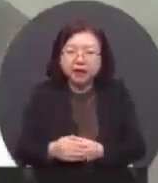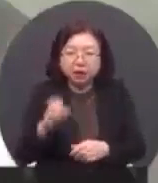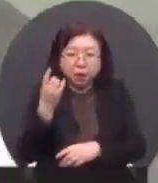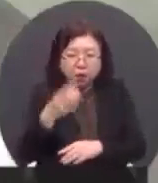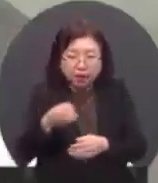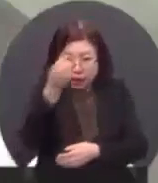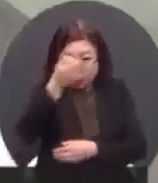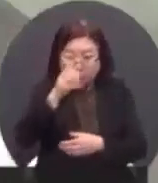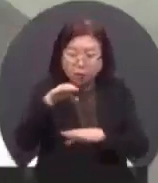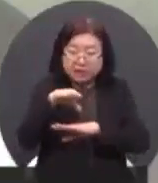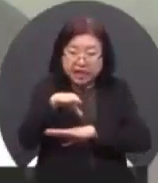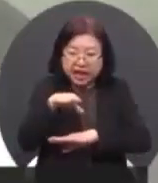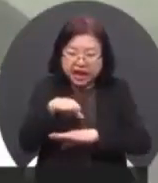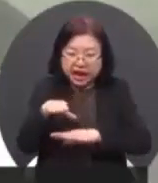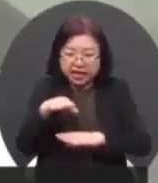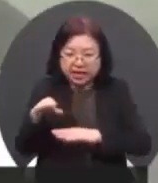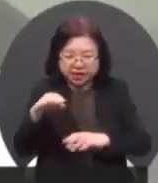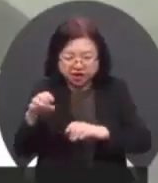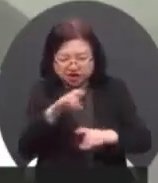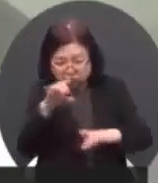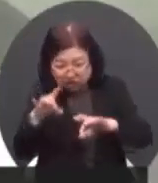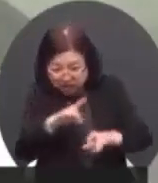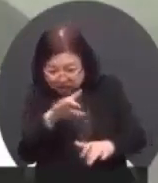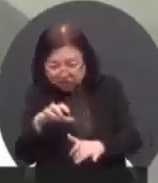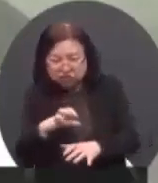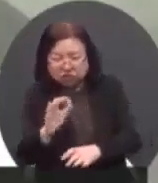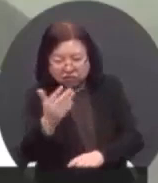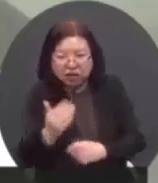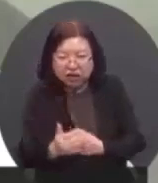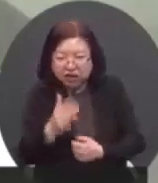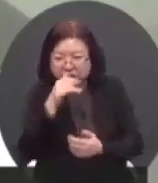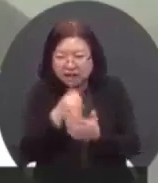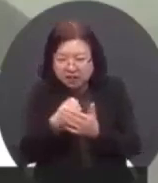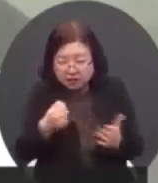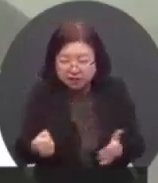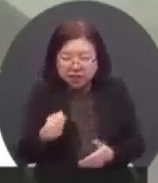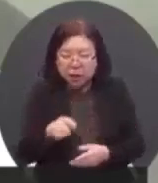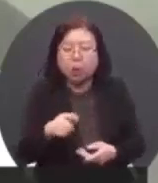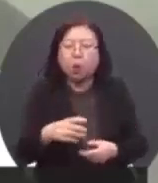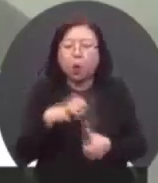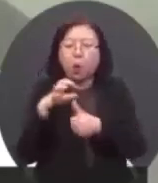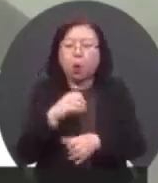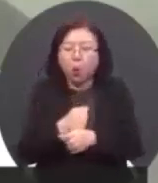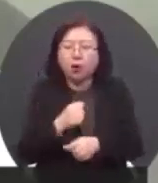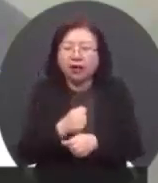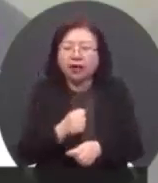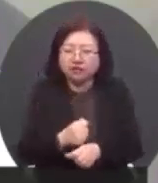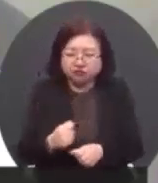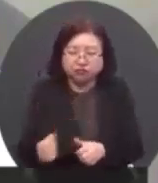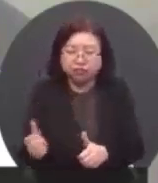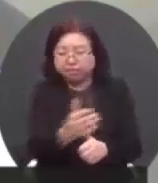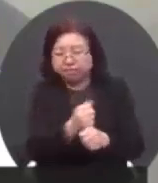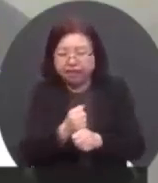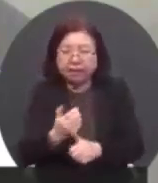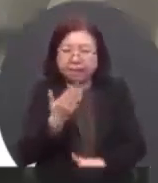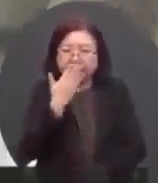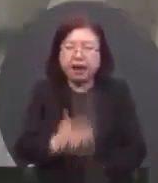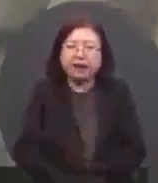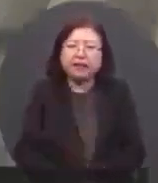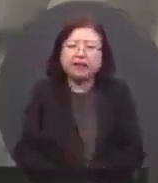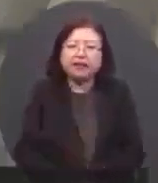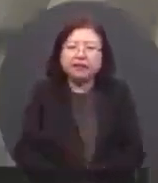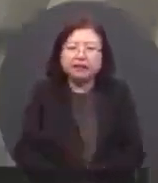기능이다 이제 있어서 위치추적이 한번 이런 게 되니까 그 주사랑 이끌어 왔고 가 차에서 내리려는 걸 검과 한거구요